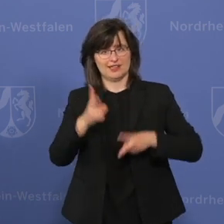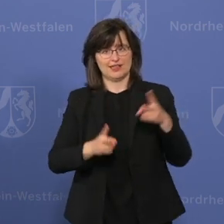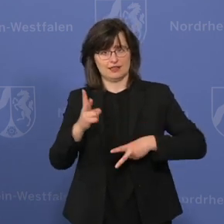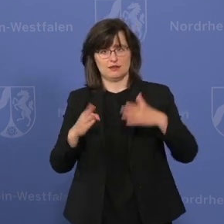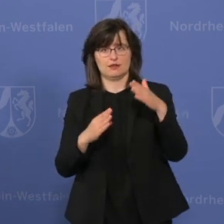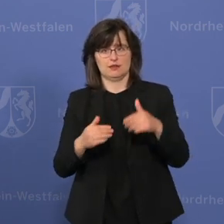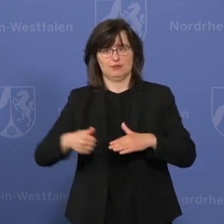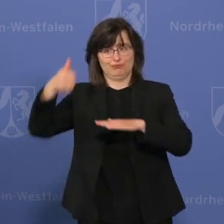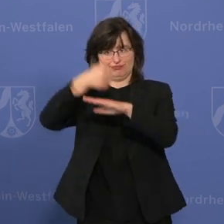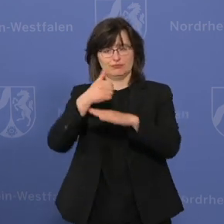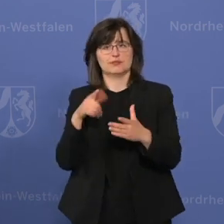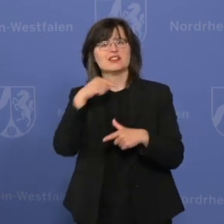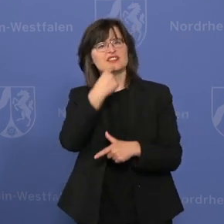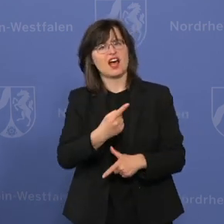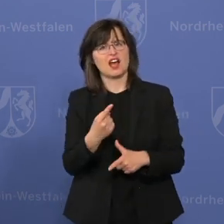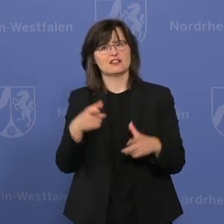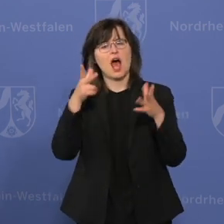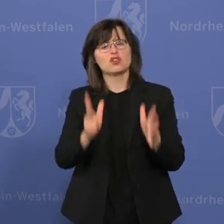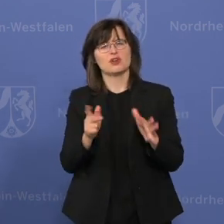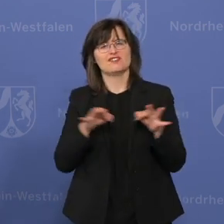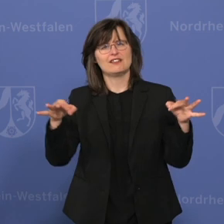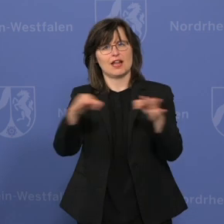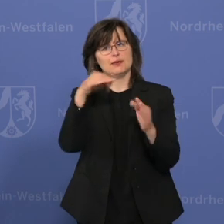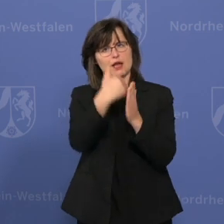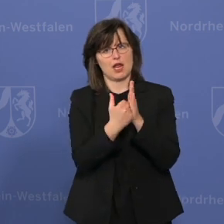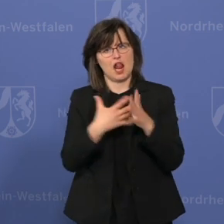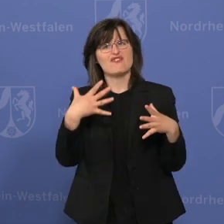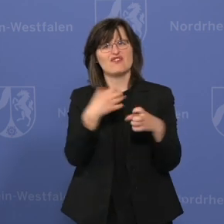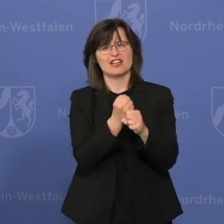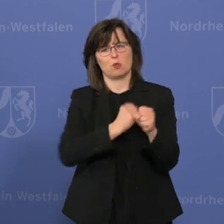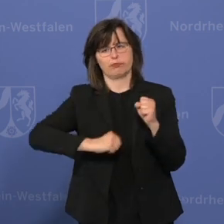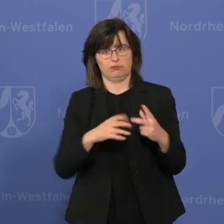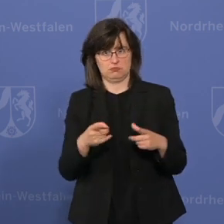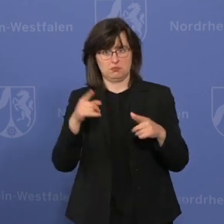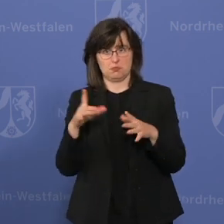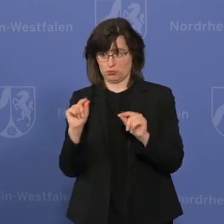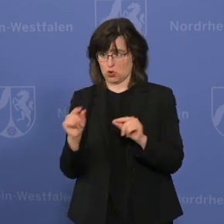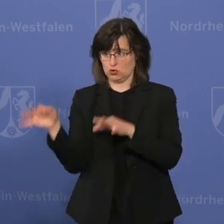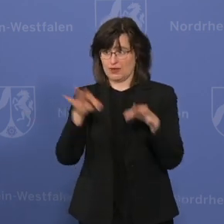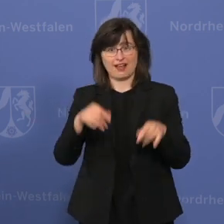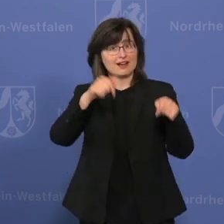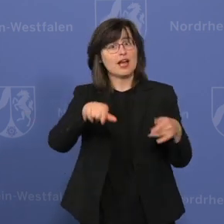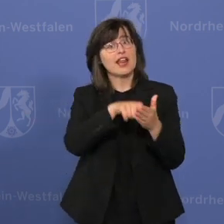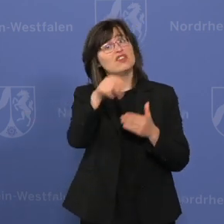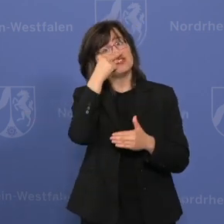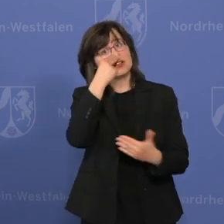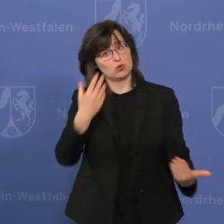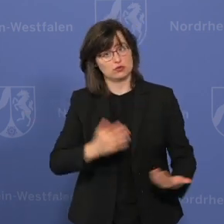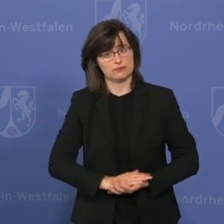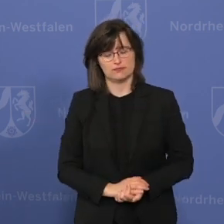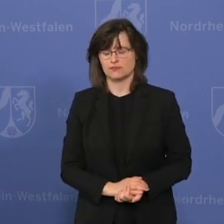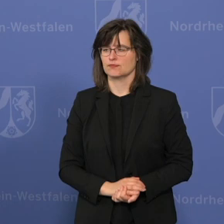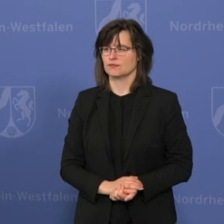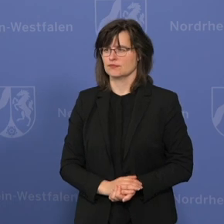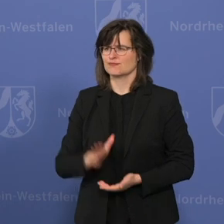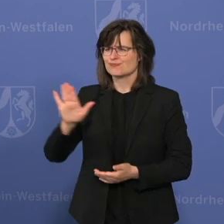für verfassungswidrig erklärt. Was heißt das für Nordrhein-Westfalen? Ja, zunächst mal, wenn ich es richtig verstanden habe, ist dort aber auch entschieden worden, dass